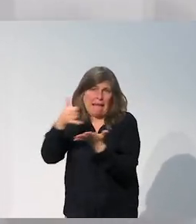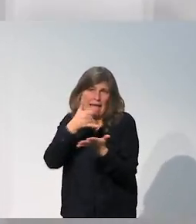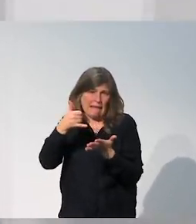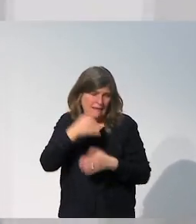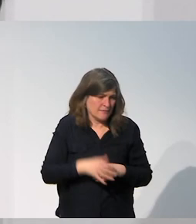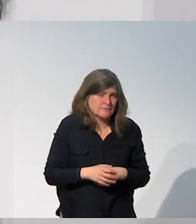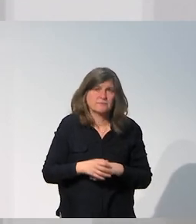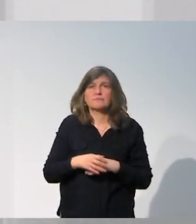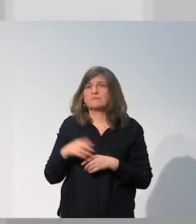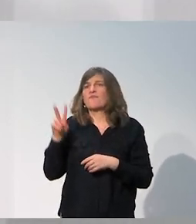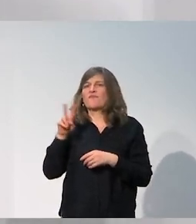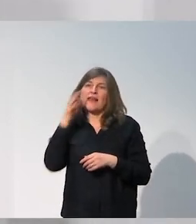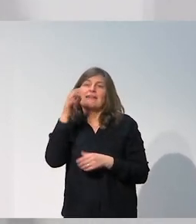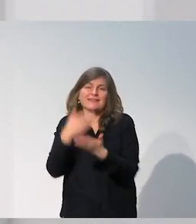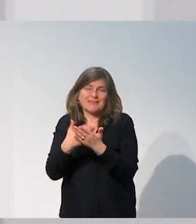Donc,